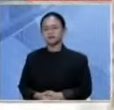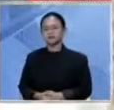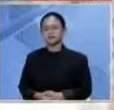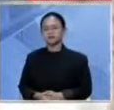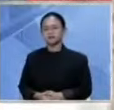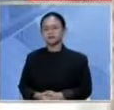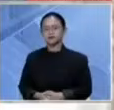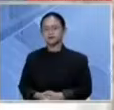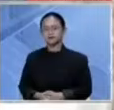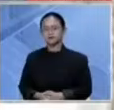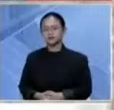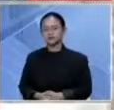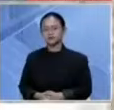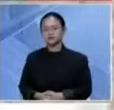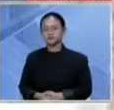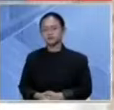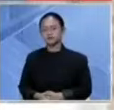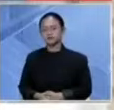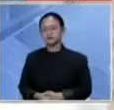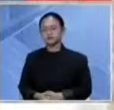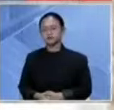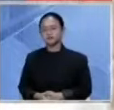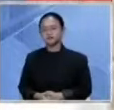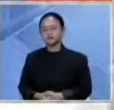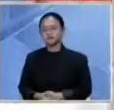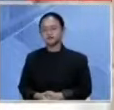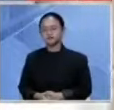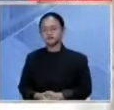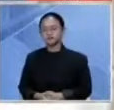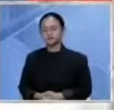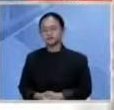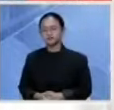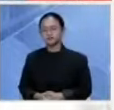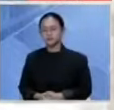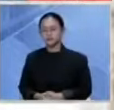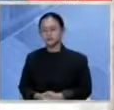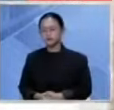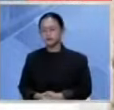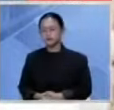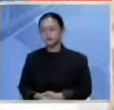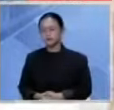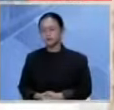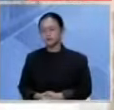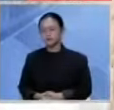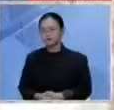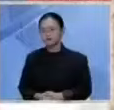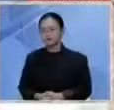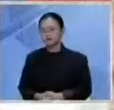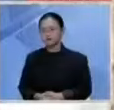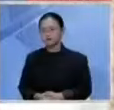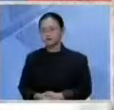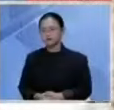kita mau bilang terlalu pemimpin, tapi kalau terlalu banyak kan setengah mati. Iya. Ya. Jadi, berhati-hati memilih pemimpin